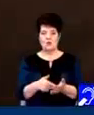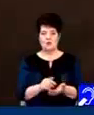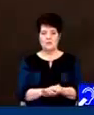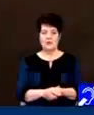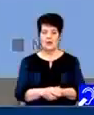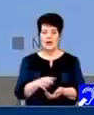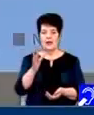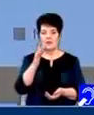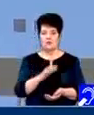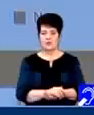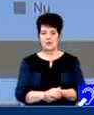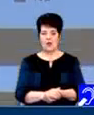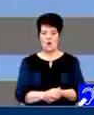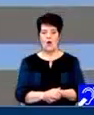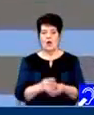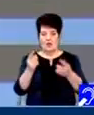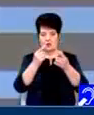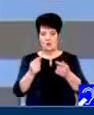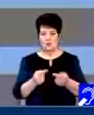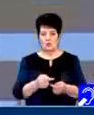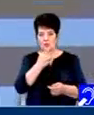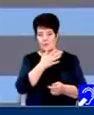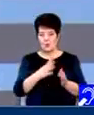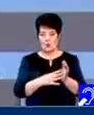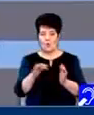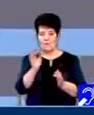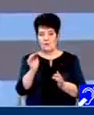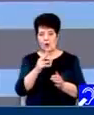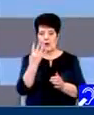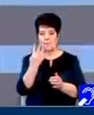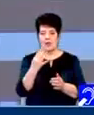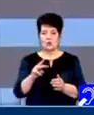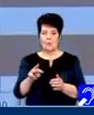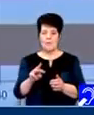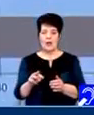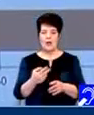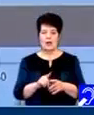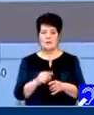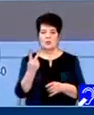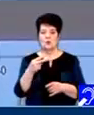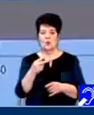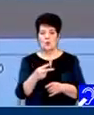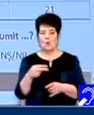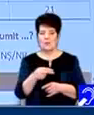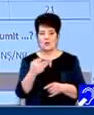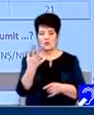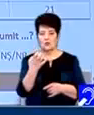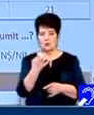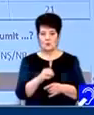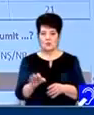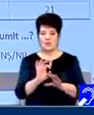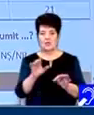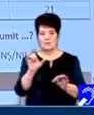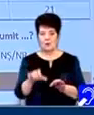în Chișinău. Sondajul a fost realizat în perioada 9 februarie 4 martie pe un eșantion de 1513